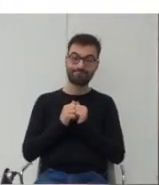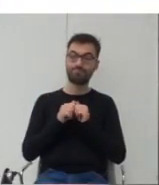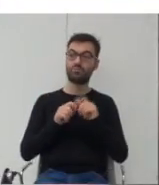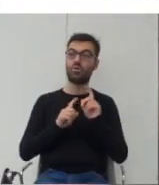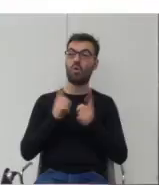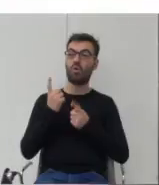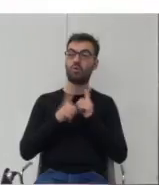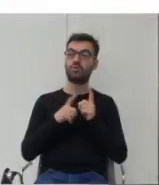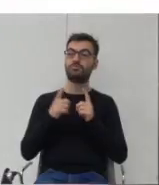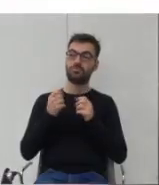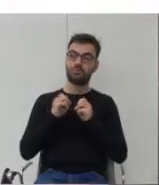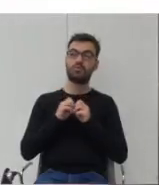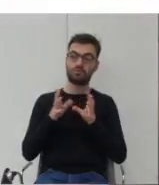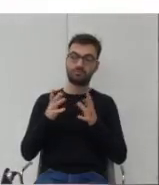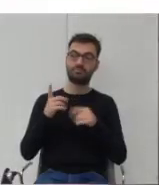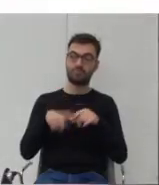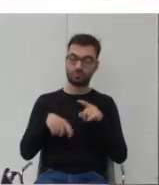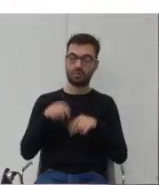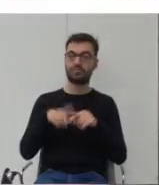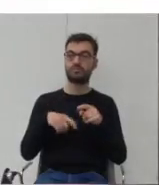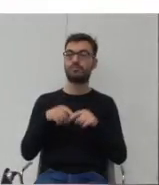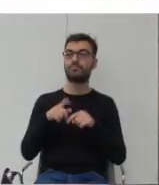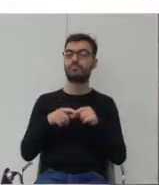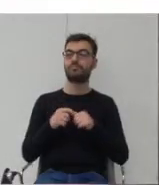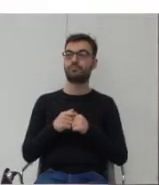ogród naturalną koleją rzeczy